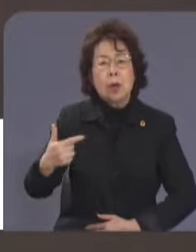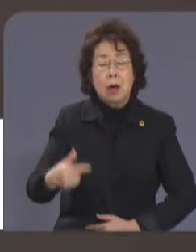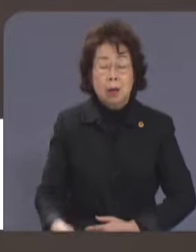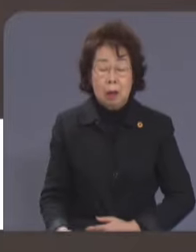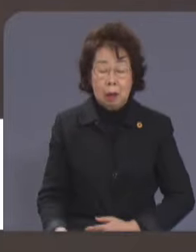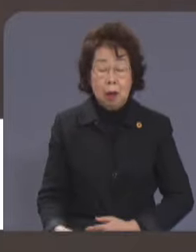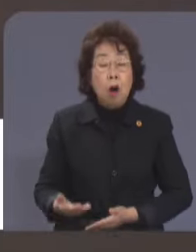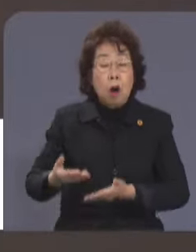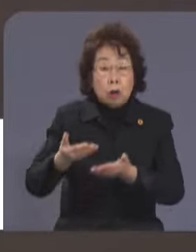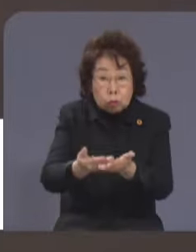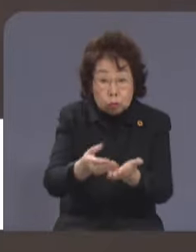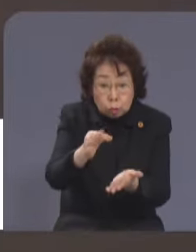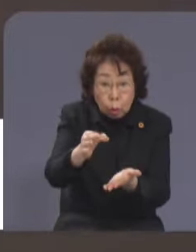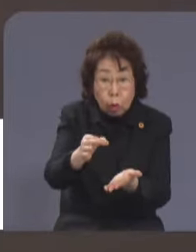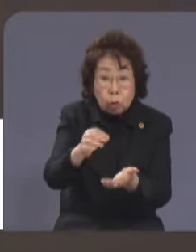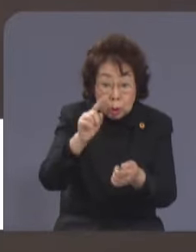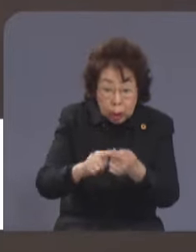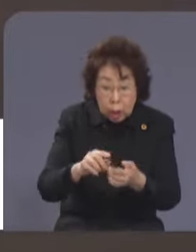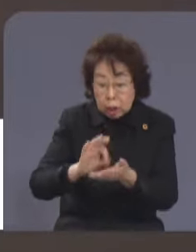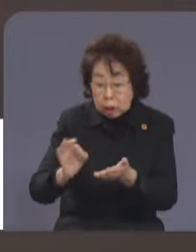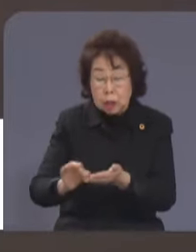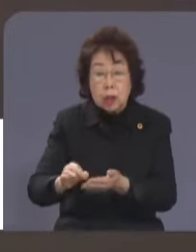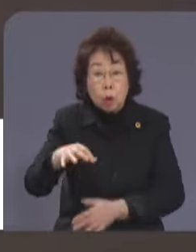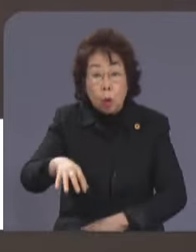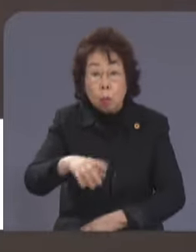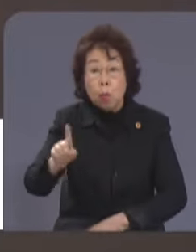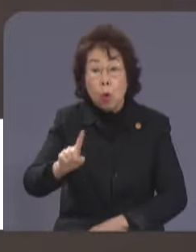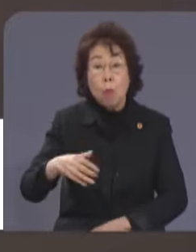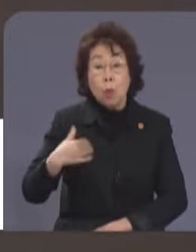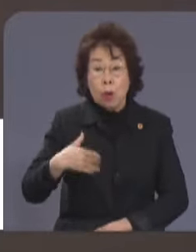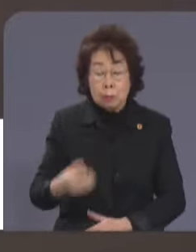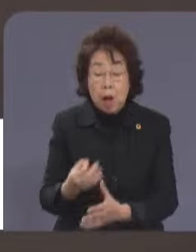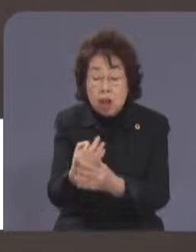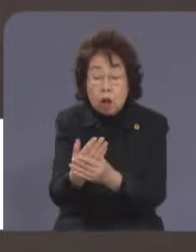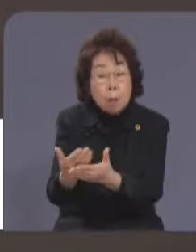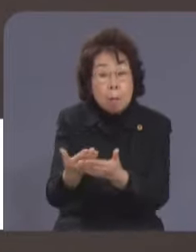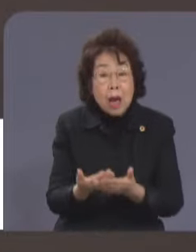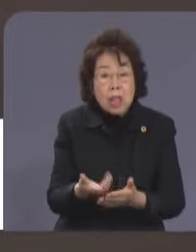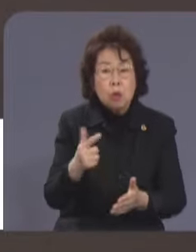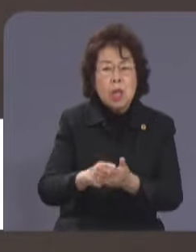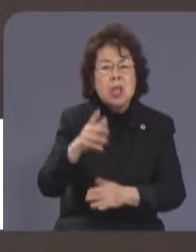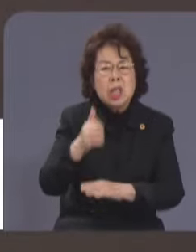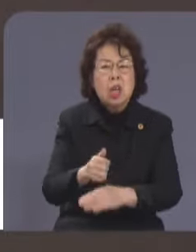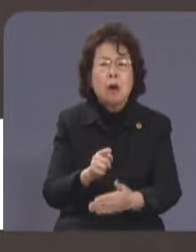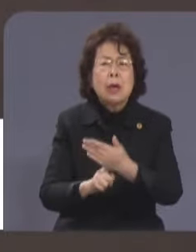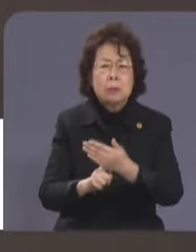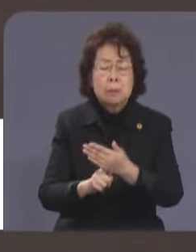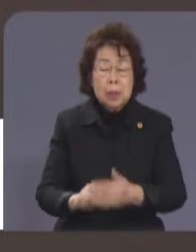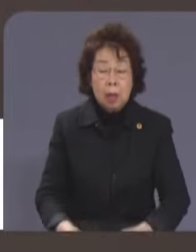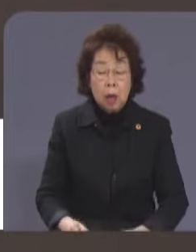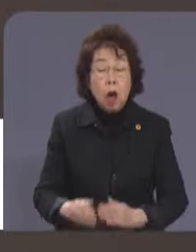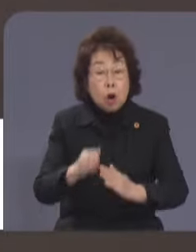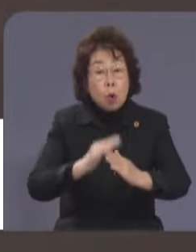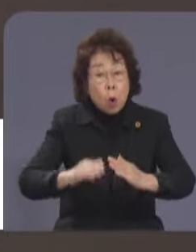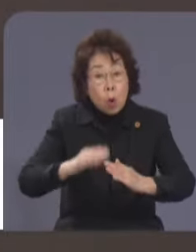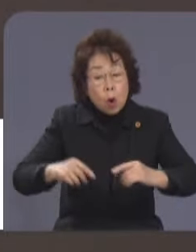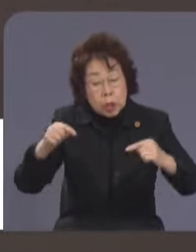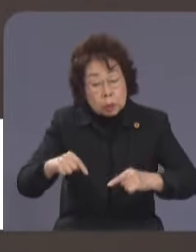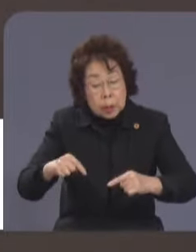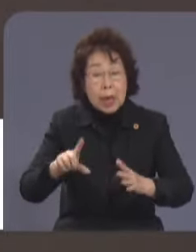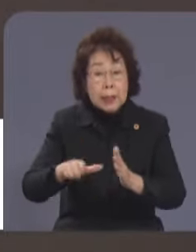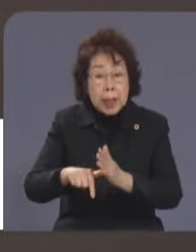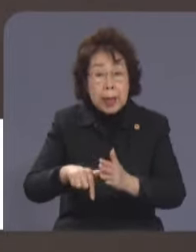공공기여금 사용처를 제대로 정하지 못한 점, 또 현금으로 받으려다 이런 결과를 자초했다는 겁니다. 공공기여 협상제에